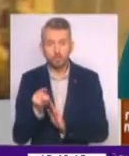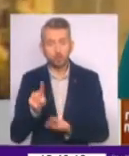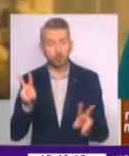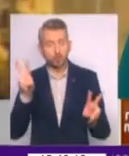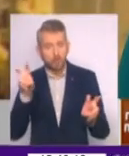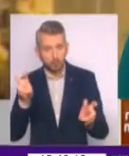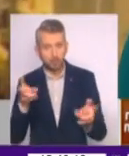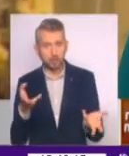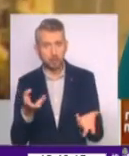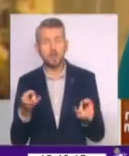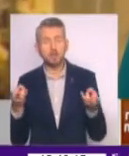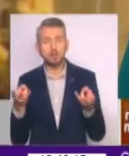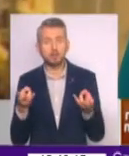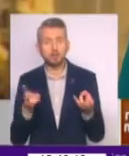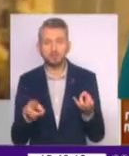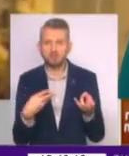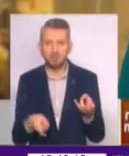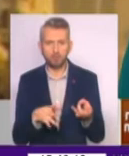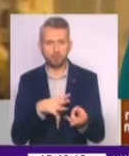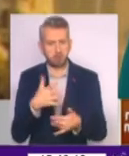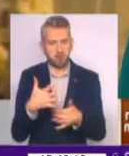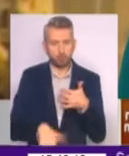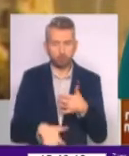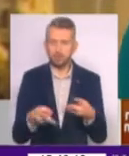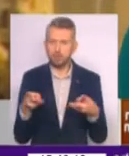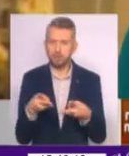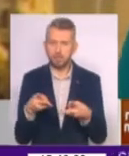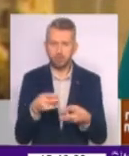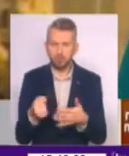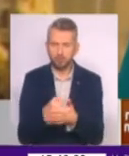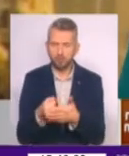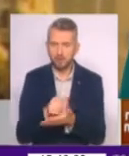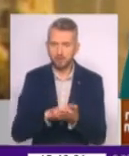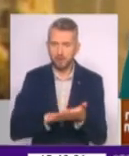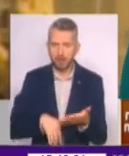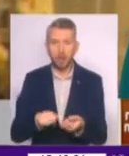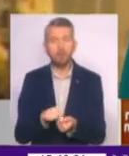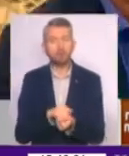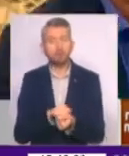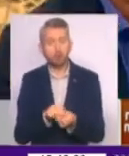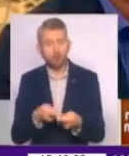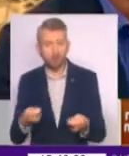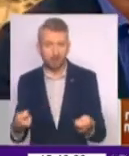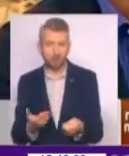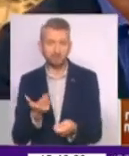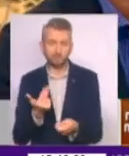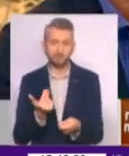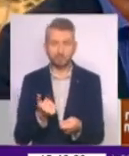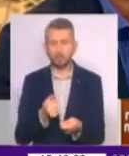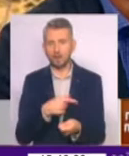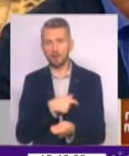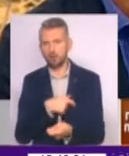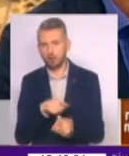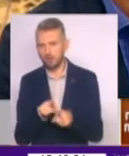то, звичайно, потрібно не бути байдужим, далі добиватися повністю всіх цих нюансів. Бюрократія важка і для депутатів так само, однак разом